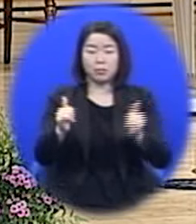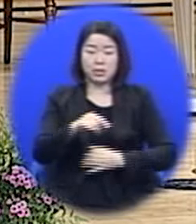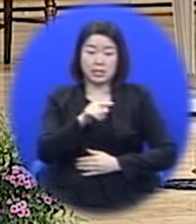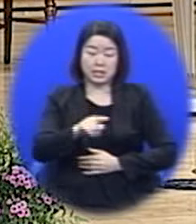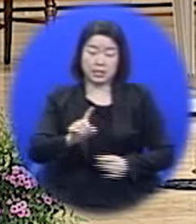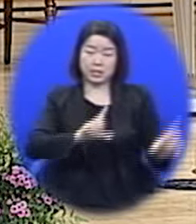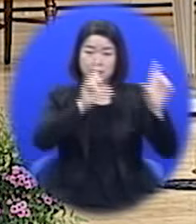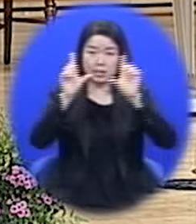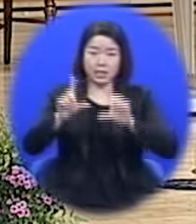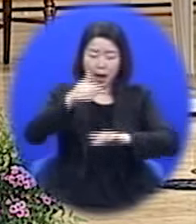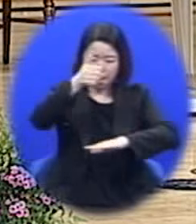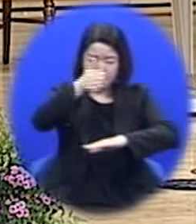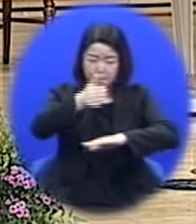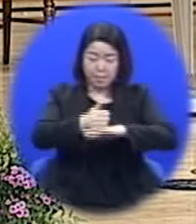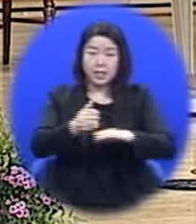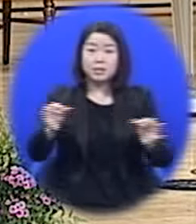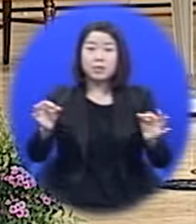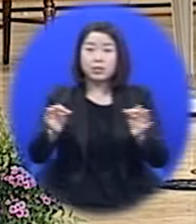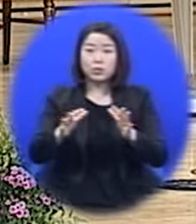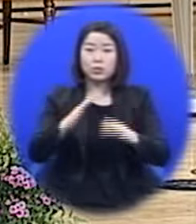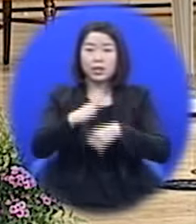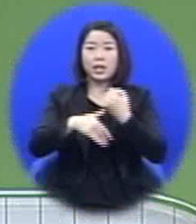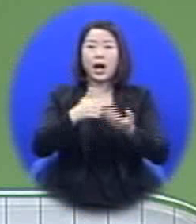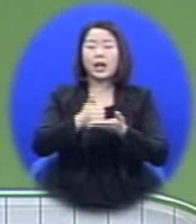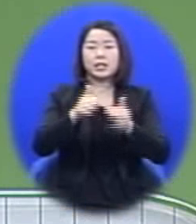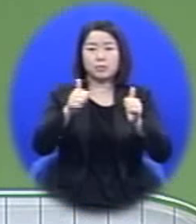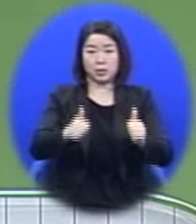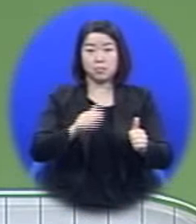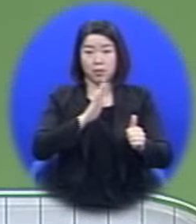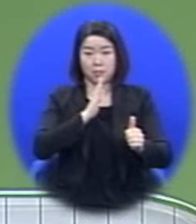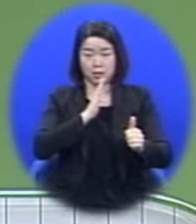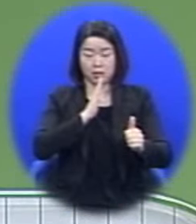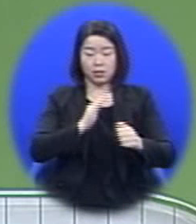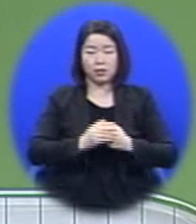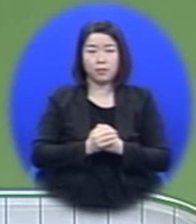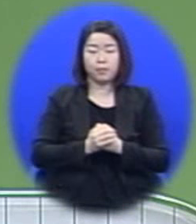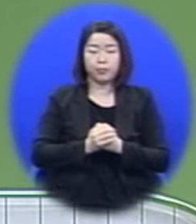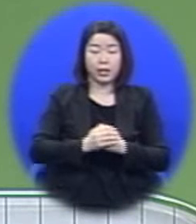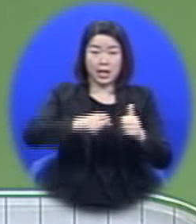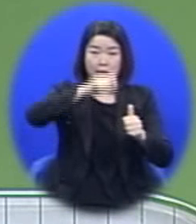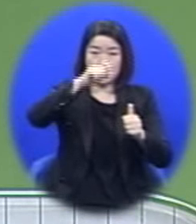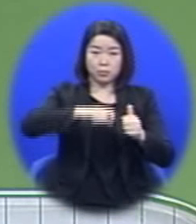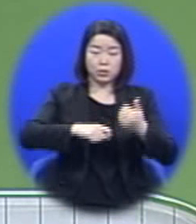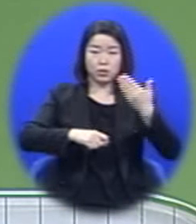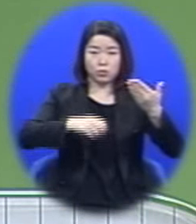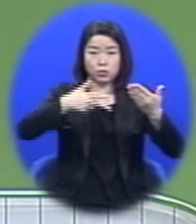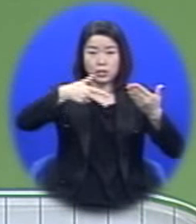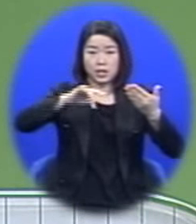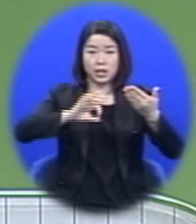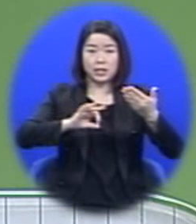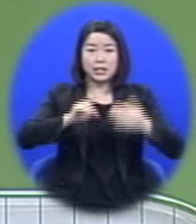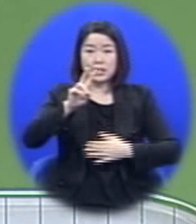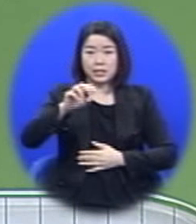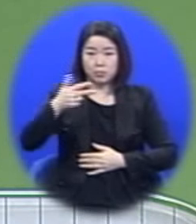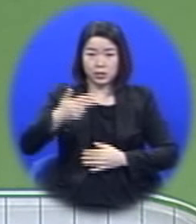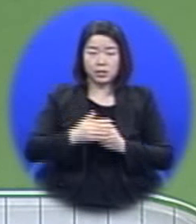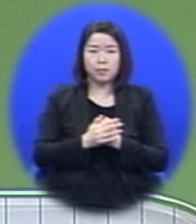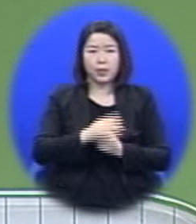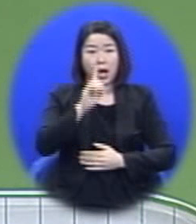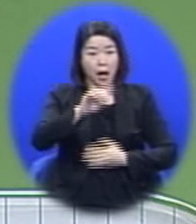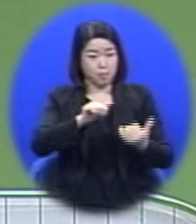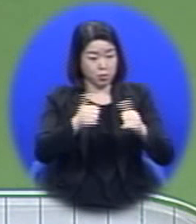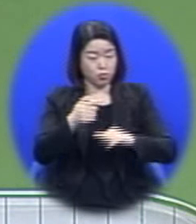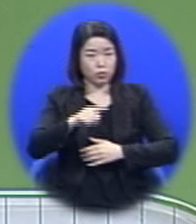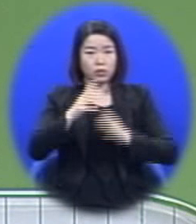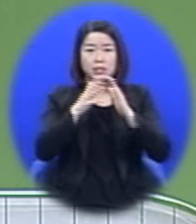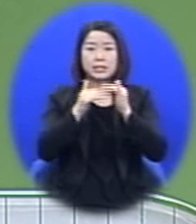삶의 마지막 순간이 하나님의 심판입니다. 히브리서 9장 27절에 한번 죽는 것은